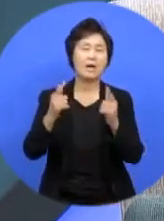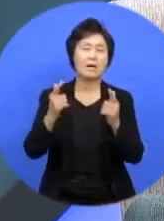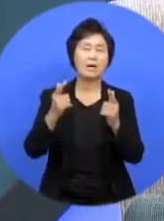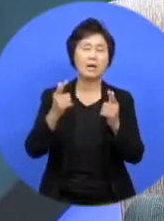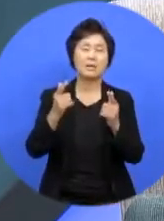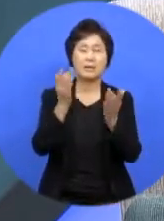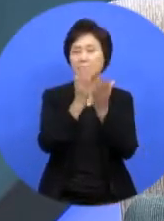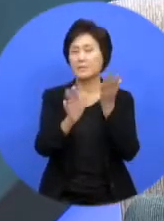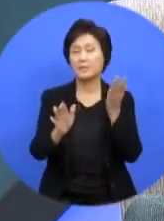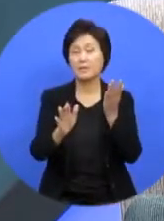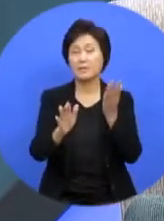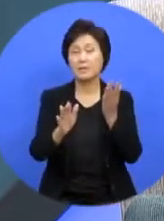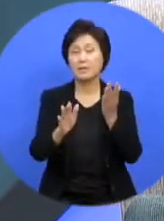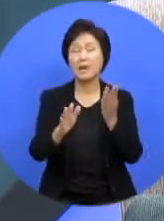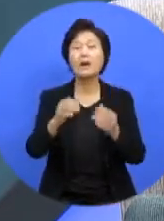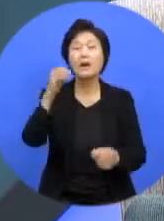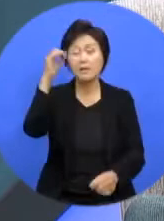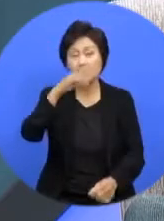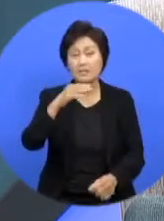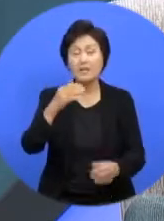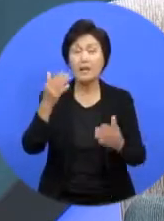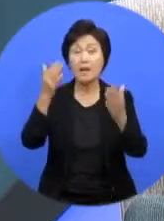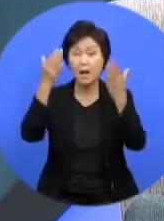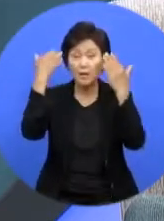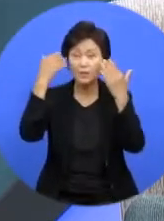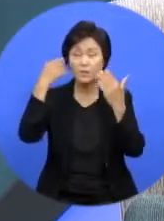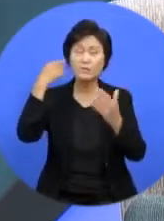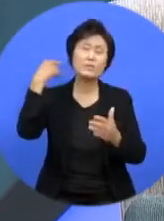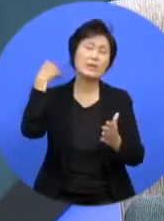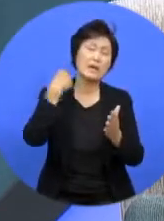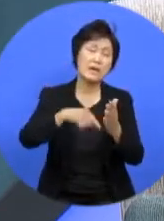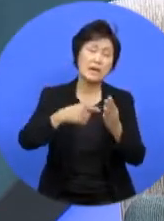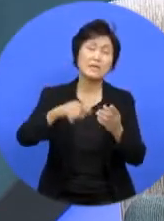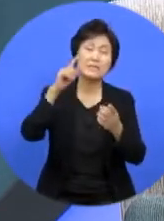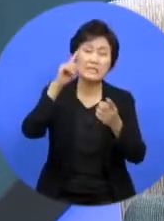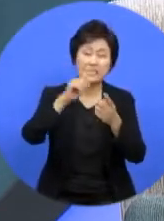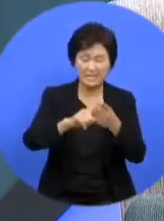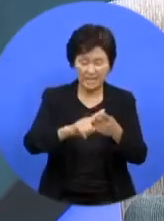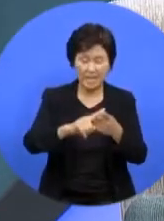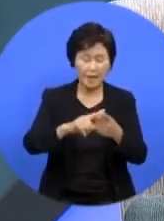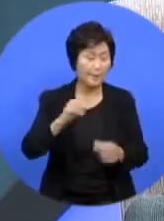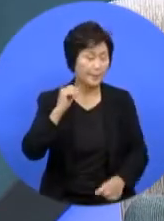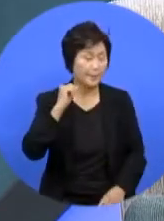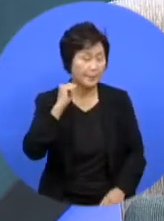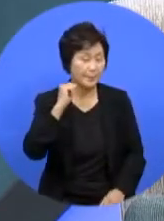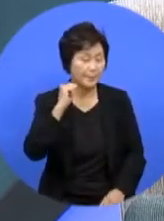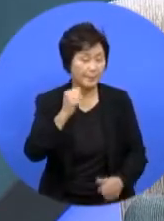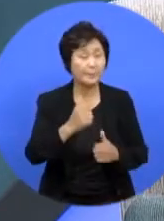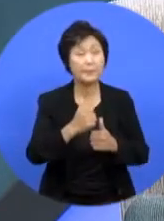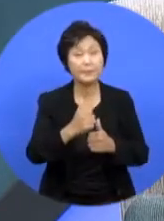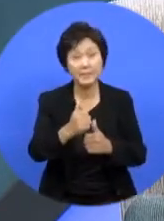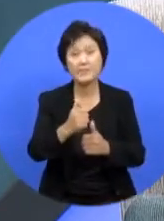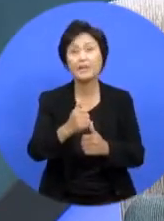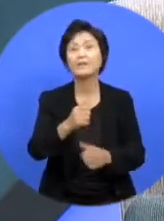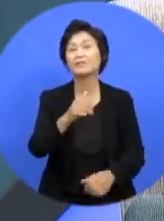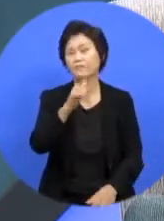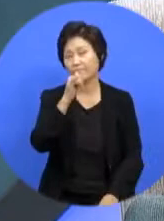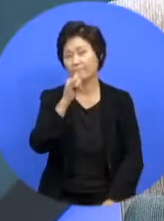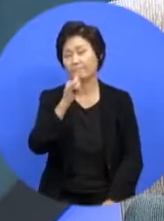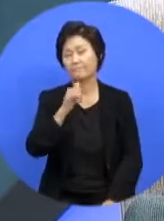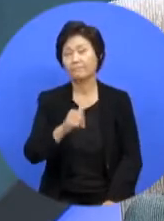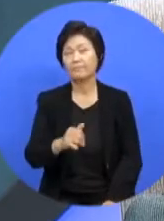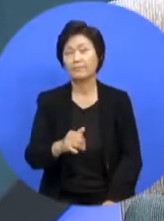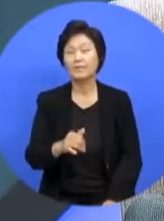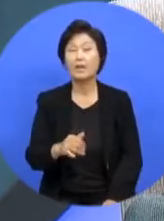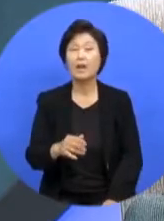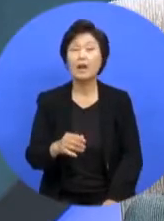주어지는 것들을 다 따라만 가야 되는 학습, 부분들이죠. 학습. 예, 예. 예, 따라가는. 방금도 우리 이나빈 학생이 말을 하는 걸 들으면서 아, 이 학생이